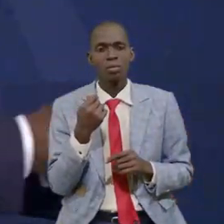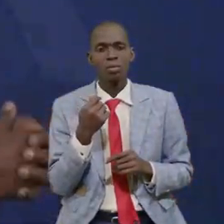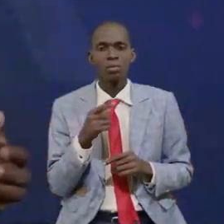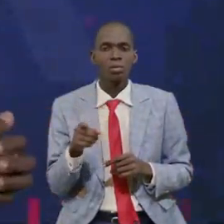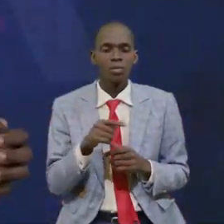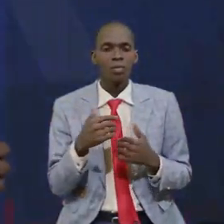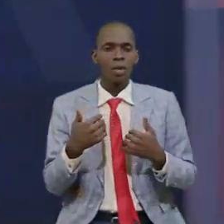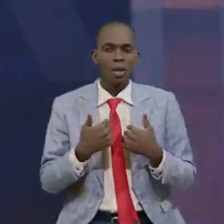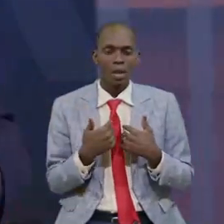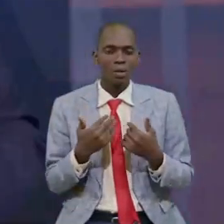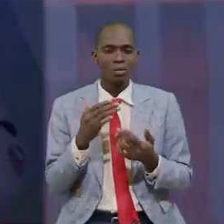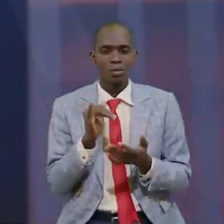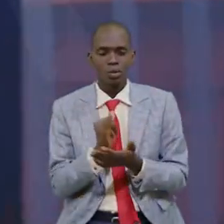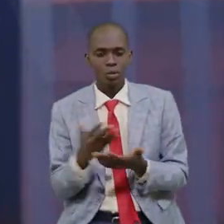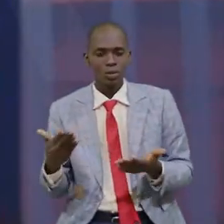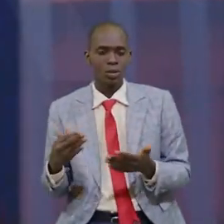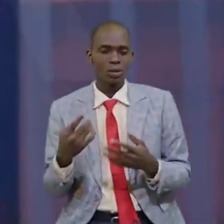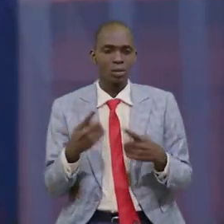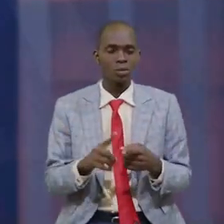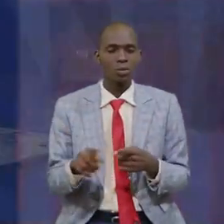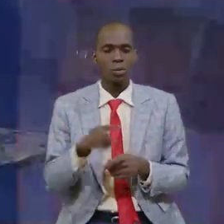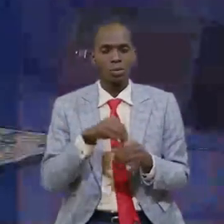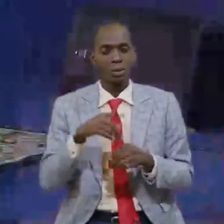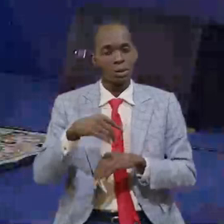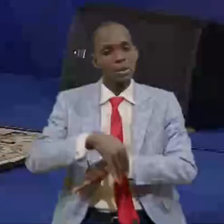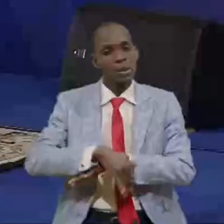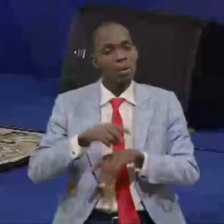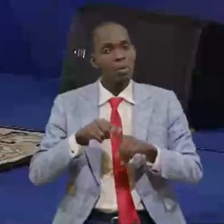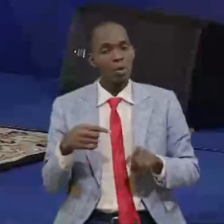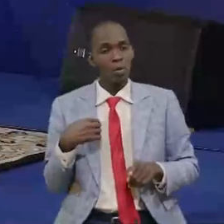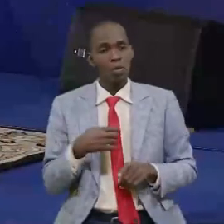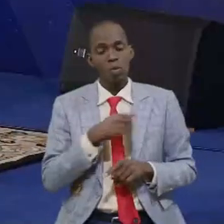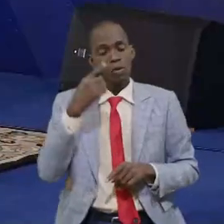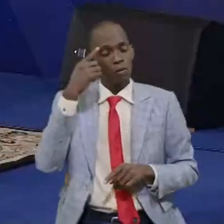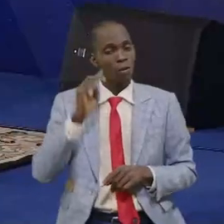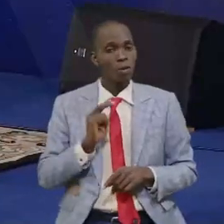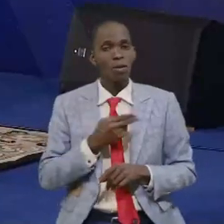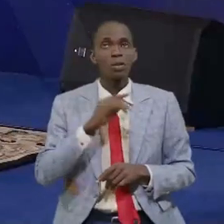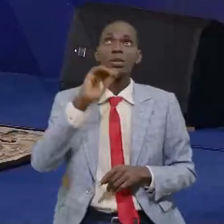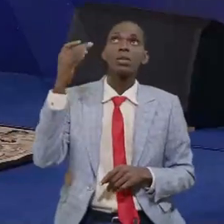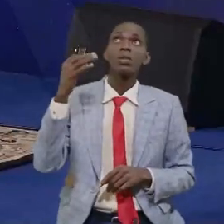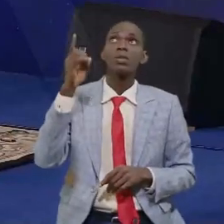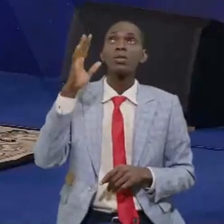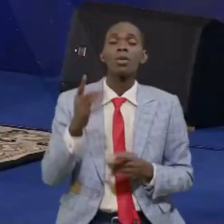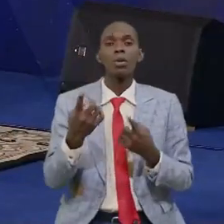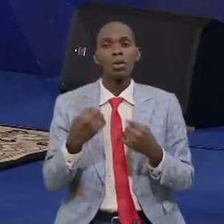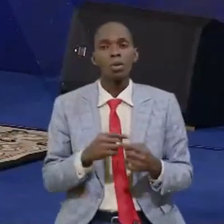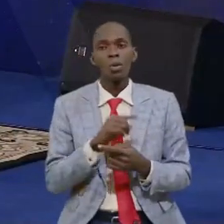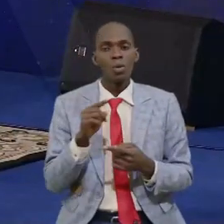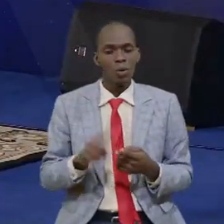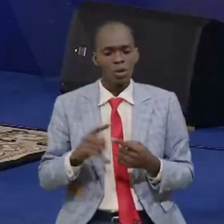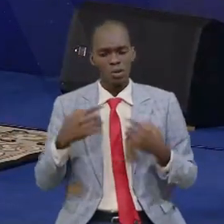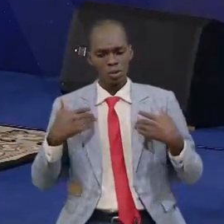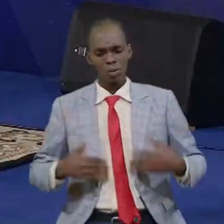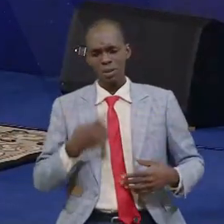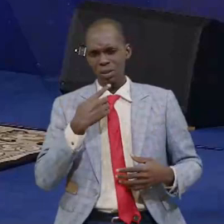parce qu'ils ont... Ils ont telle chose dans la nuit, mais nous nous focalisons sur la grâce de Dieu. Mais quand ton corps est